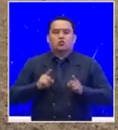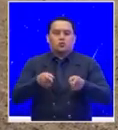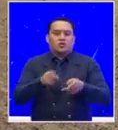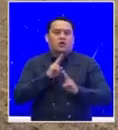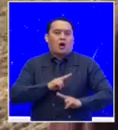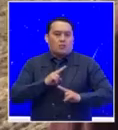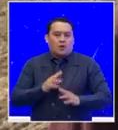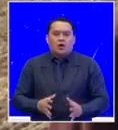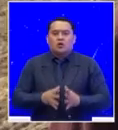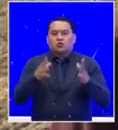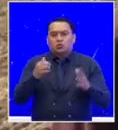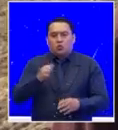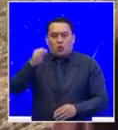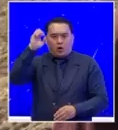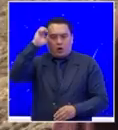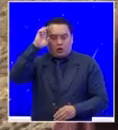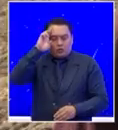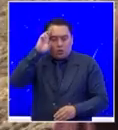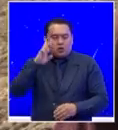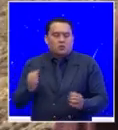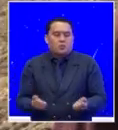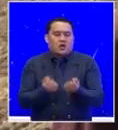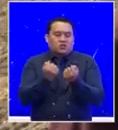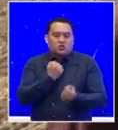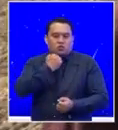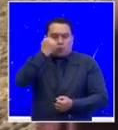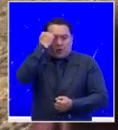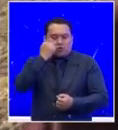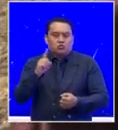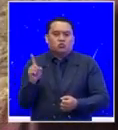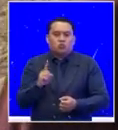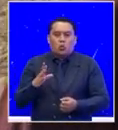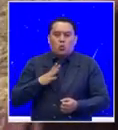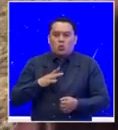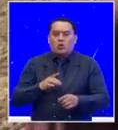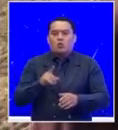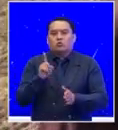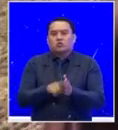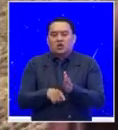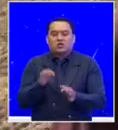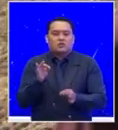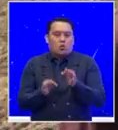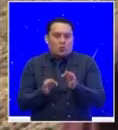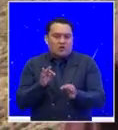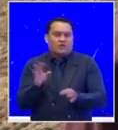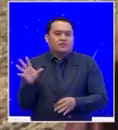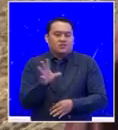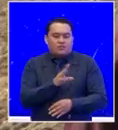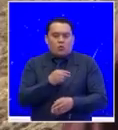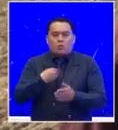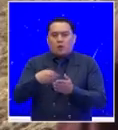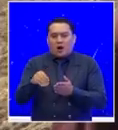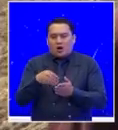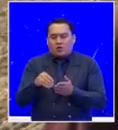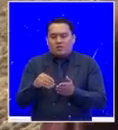бы сказать огромное спасибо нашему государству за поддержку в этот трудный период. Особенно хотелось бы отметить удешевление горюче-смазочных материалов. Покупка